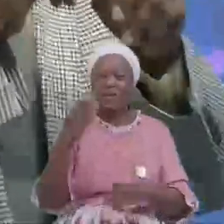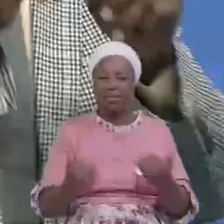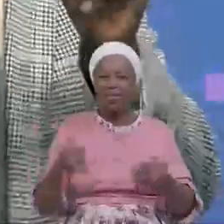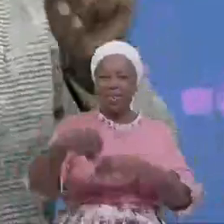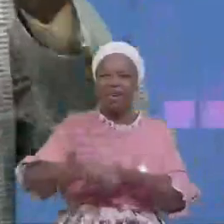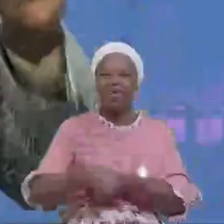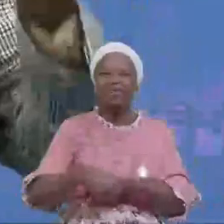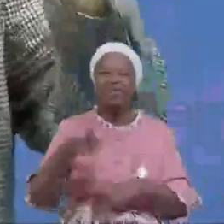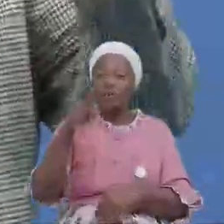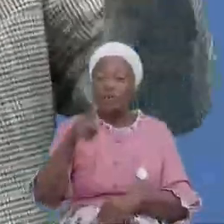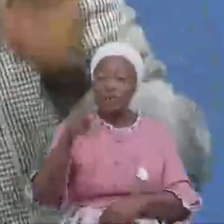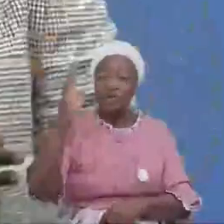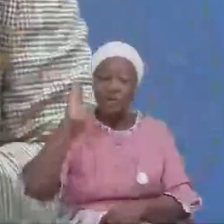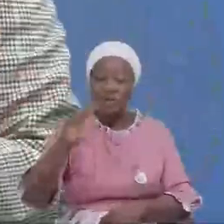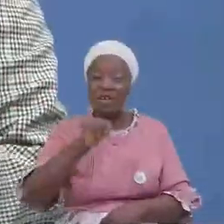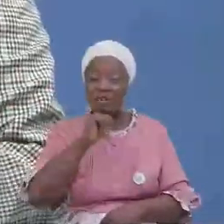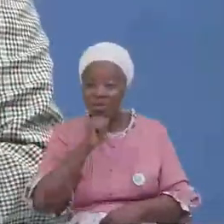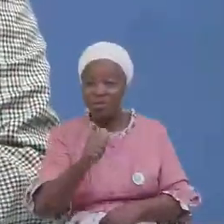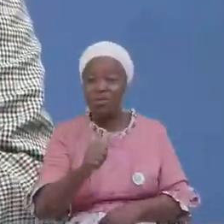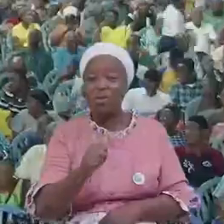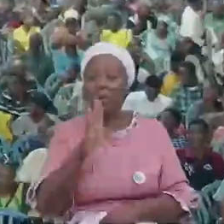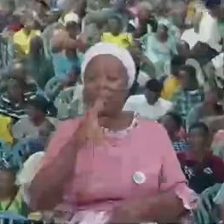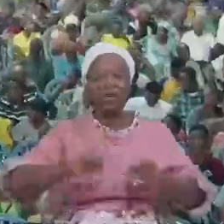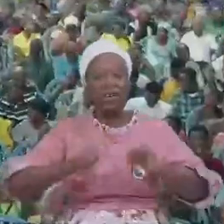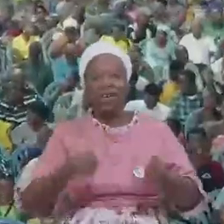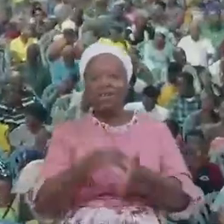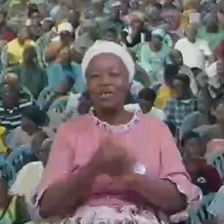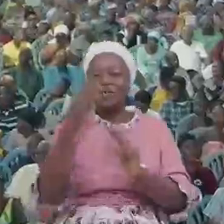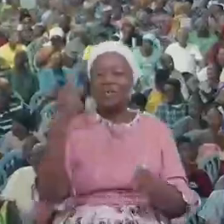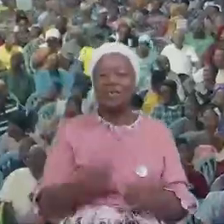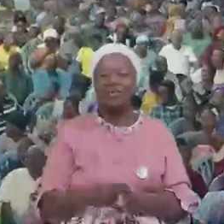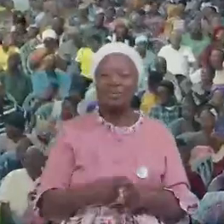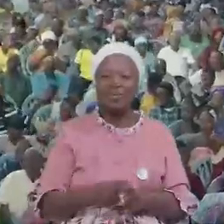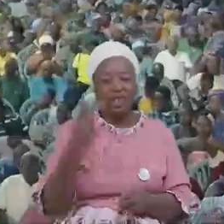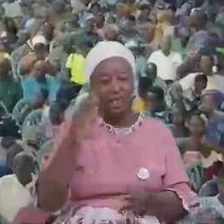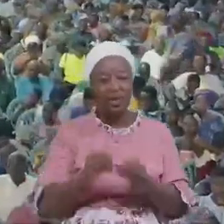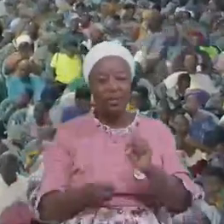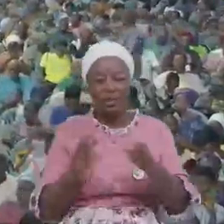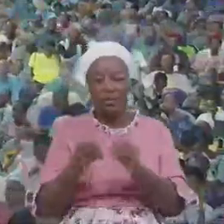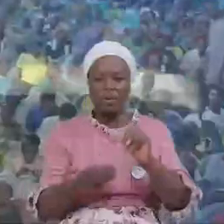soir, tu ne seras pas privé. Premier point donc,